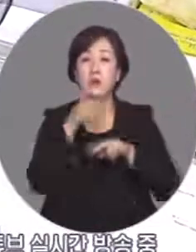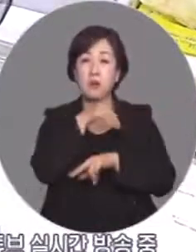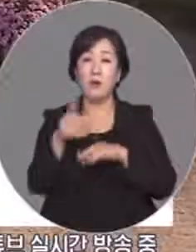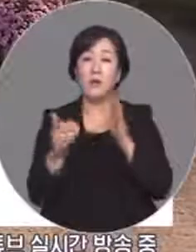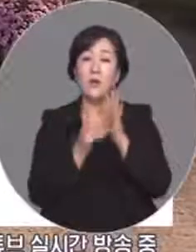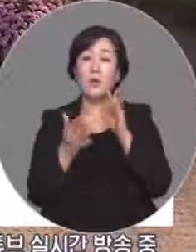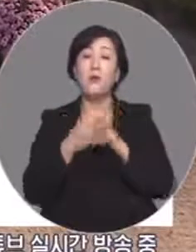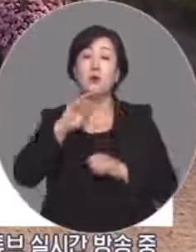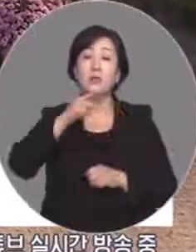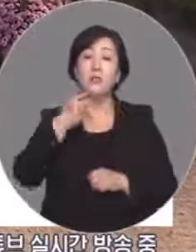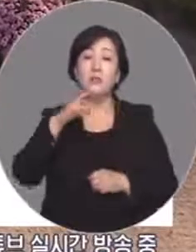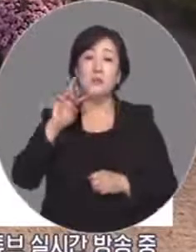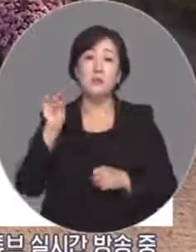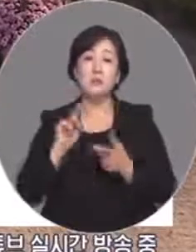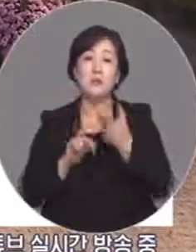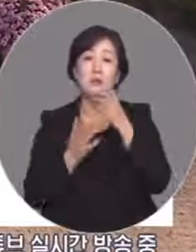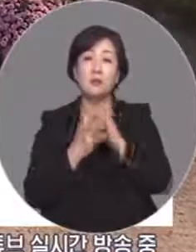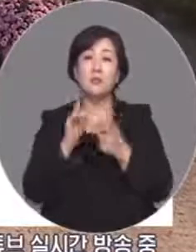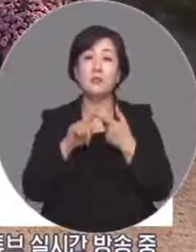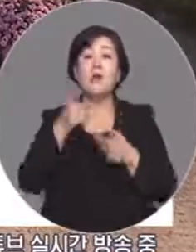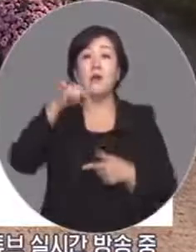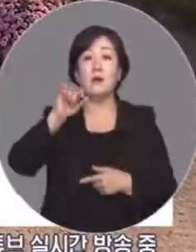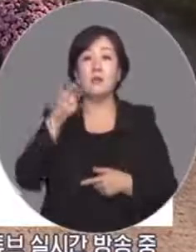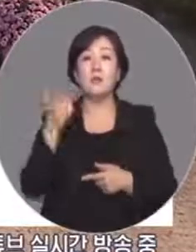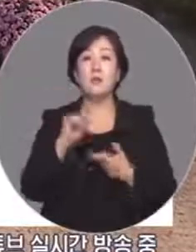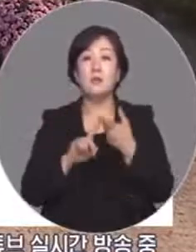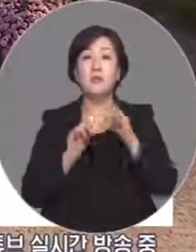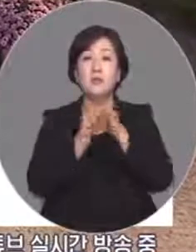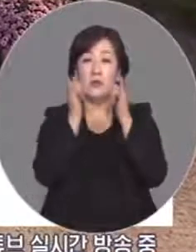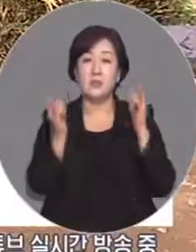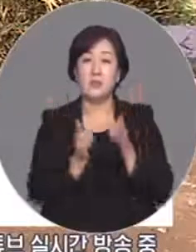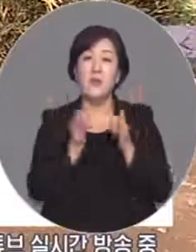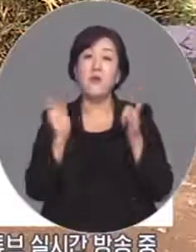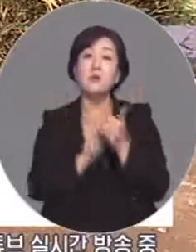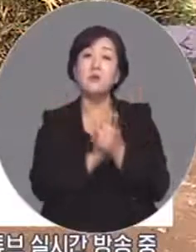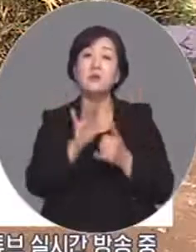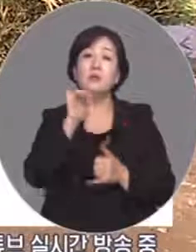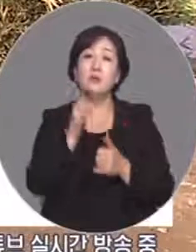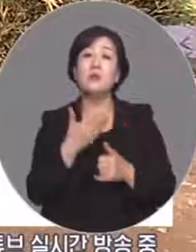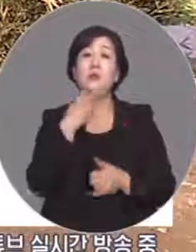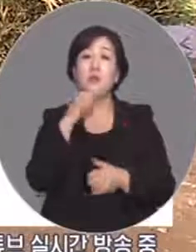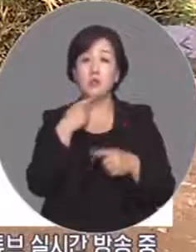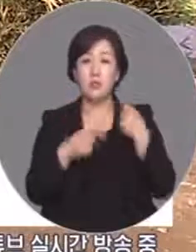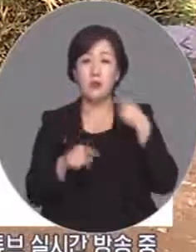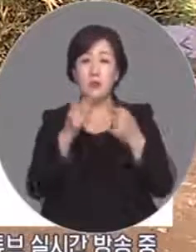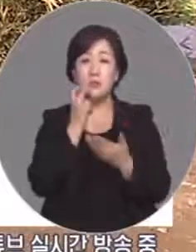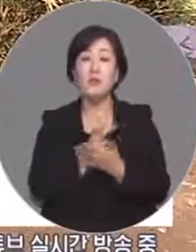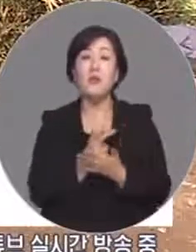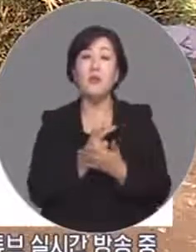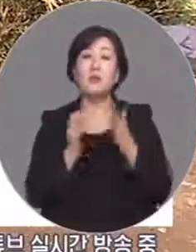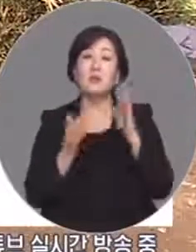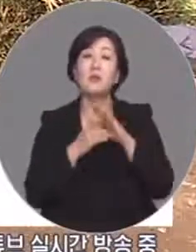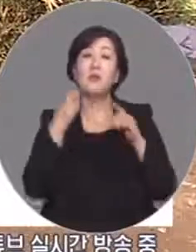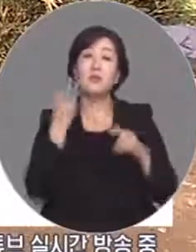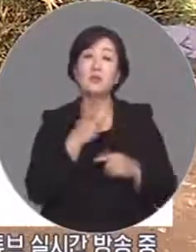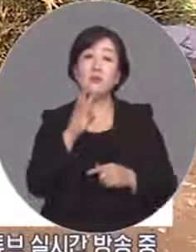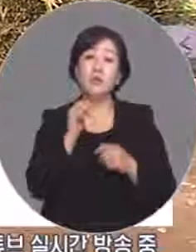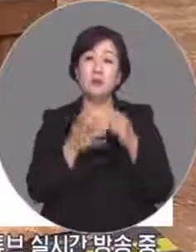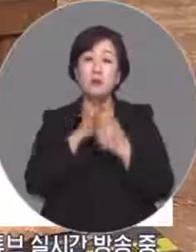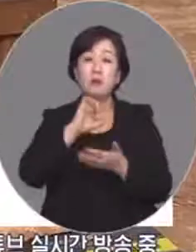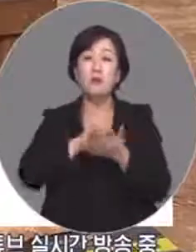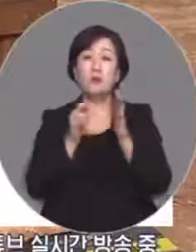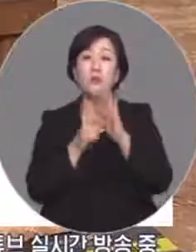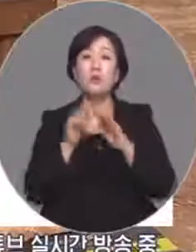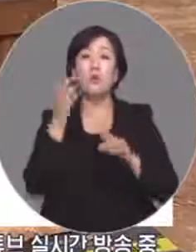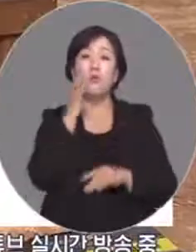스마트 클린워터 사업 추진 등 그린 뉴딜, 사회서비스원 설립 등 복지정책입니다. 또 3천억 규모의